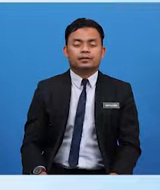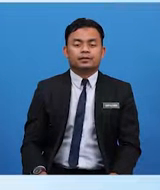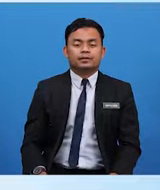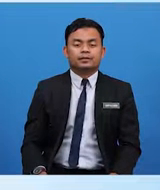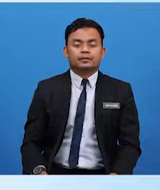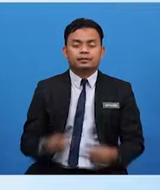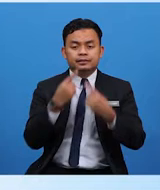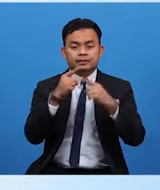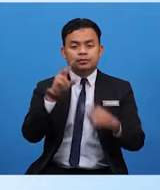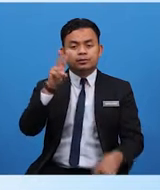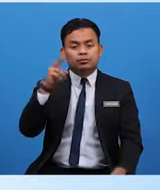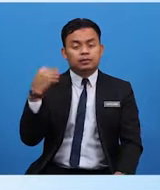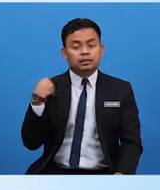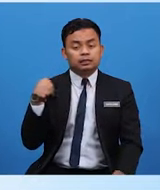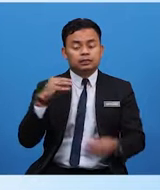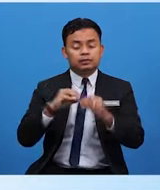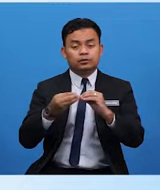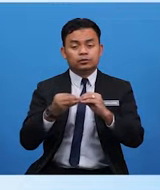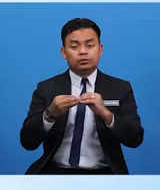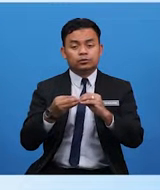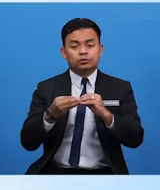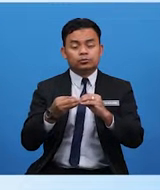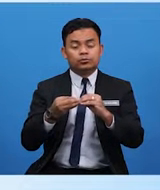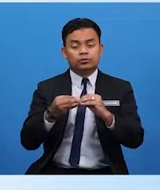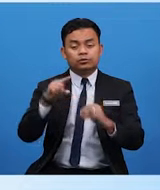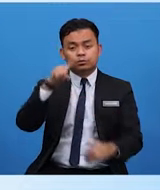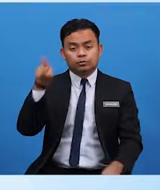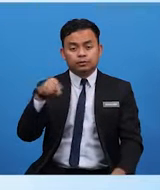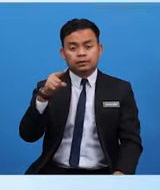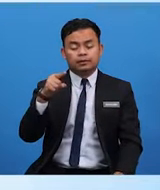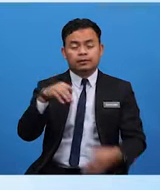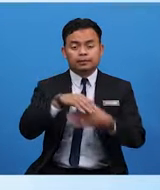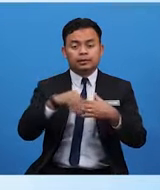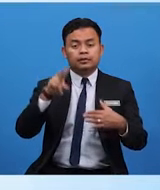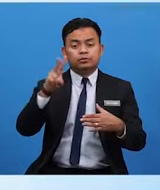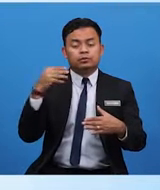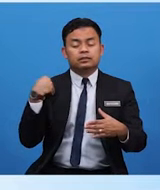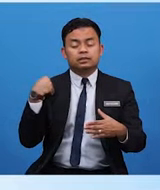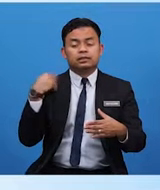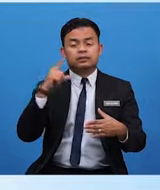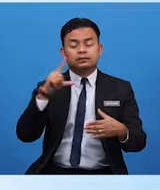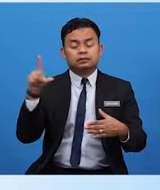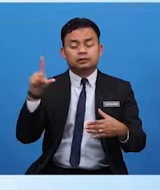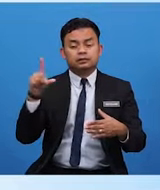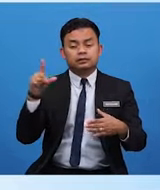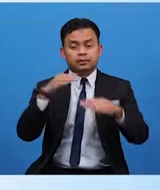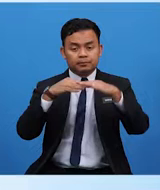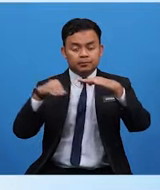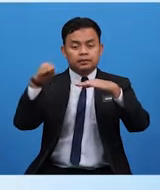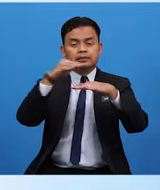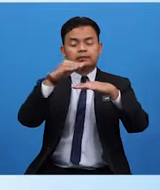copan dua adalah nomor bulat manakala bak Kidul adalah pengangkut dan